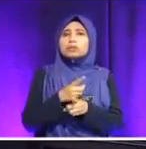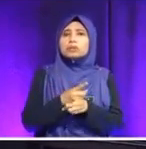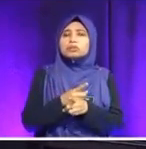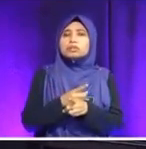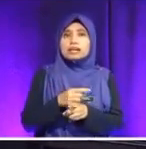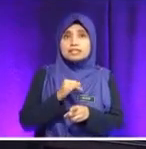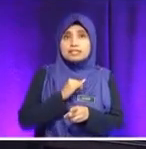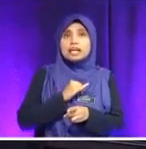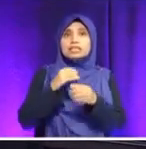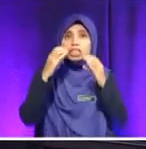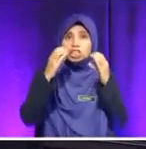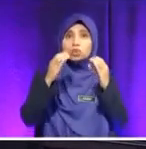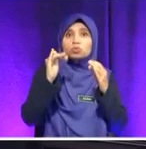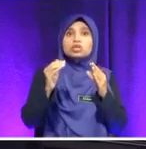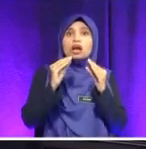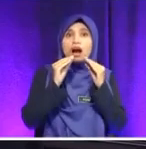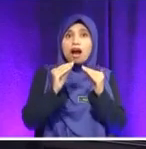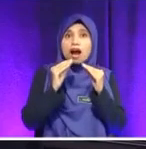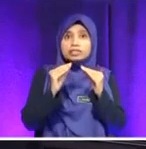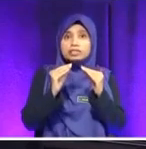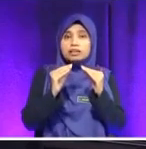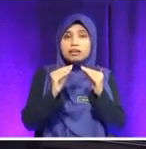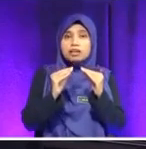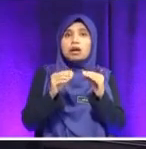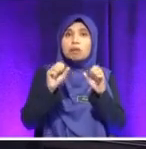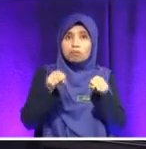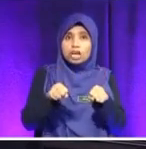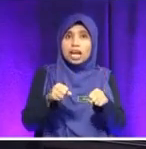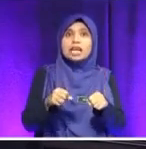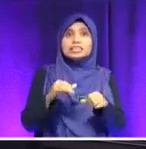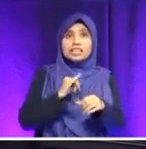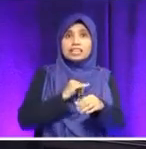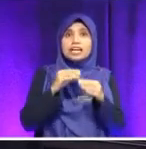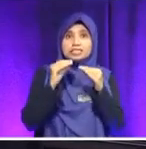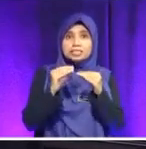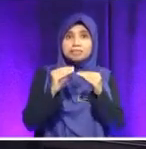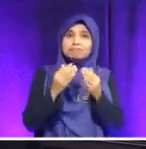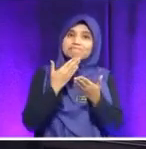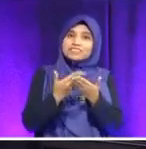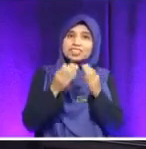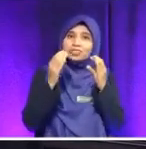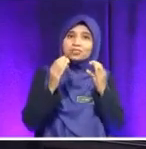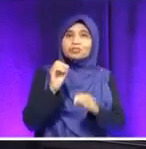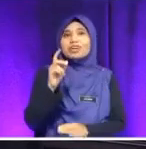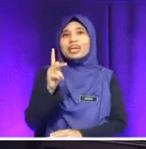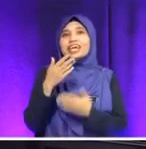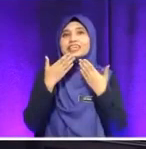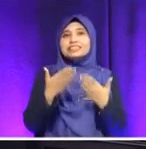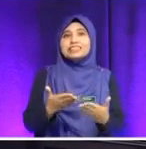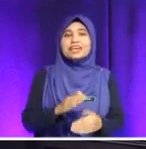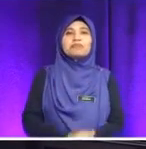guru catering dan penyajian. Jadi, jom saya ajar. Jom masuk kelas saya. Baik, cikgu. Okey.